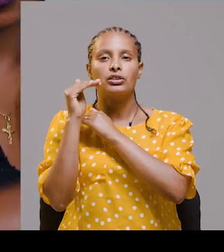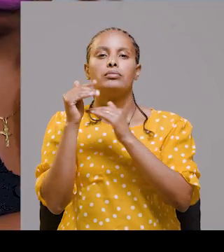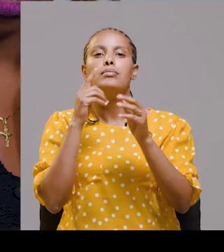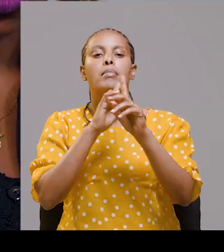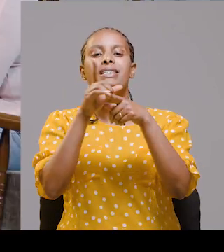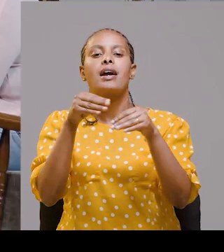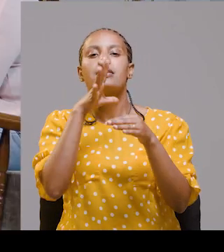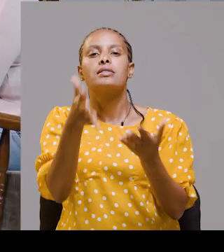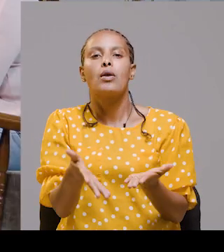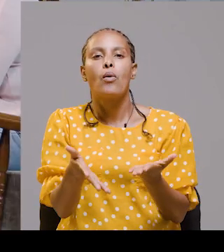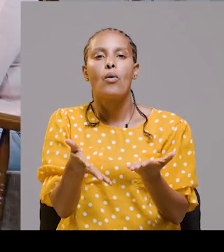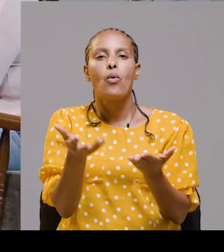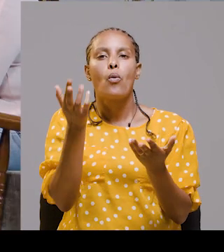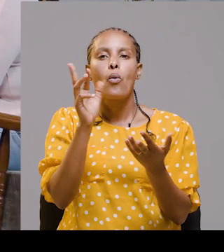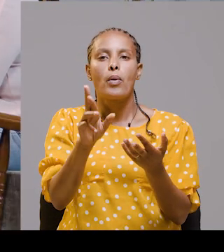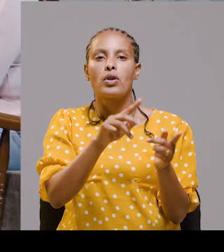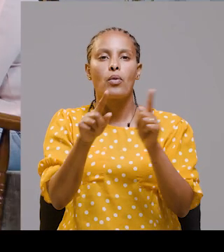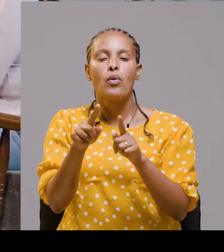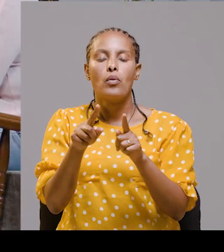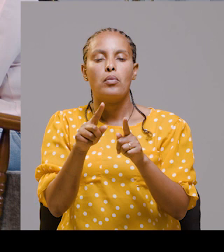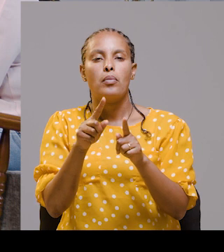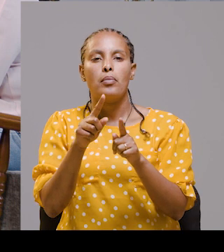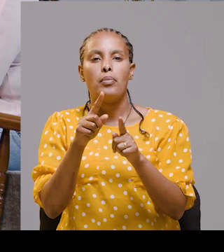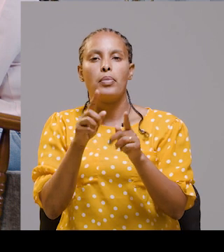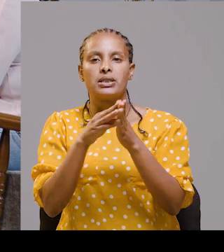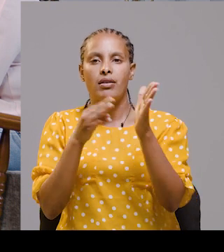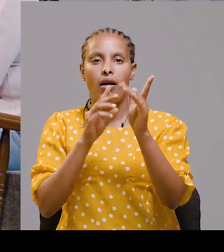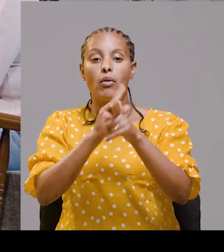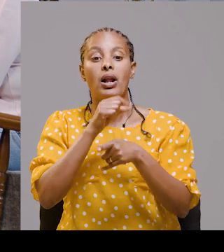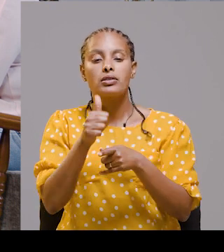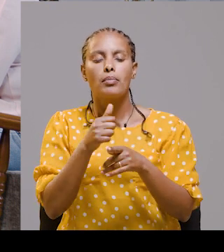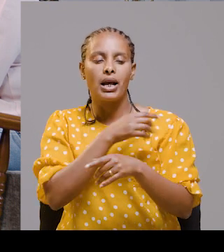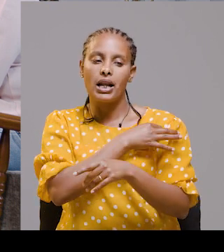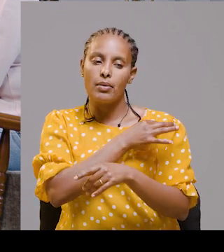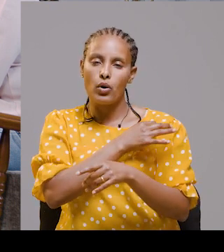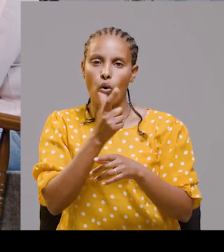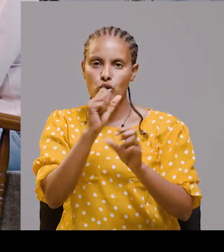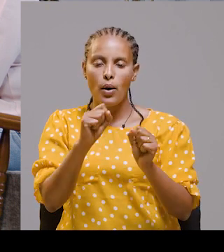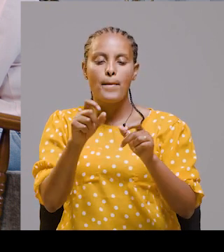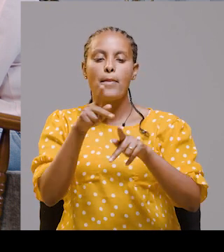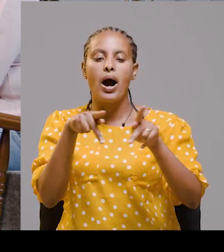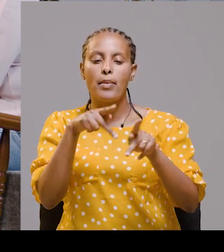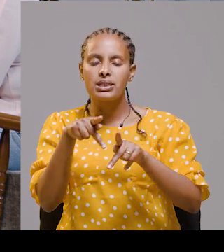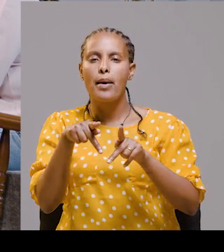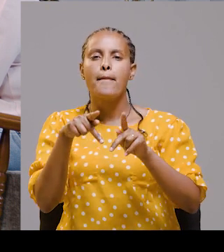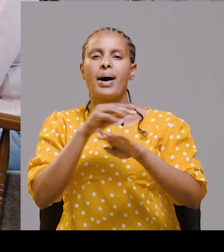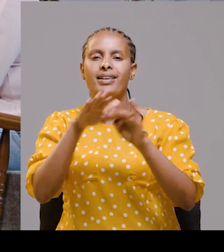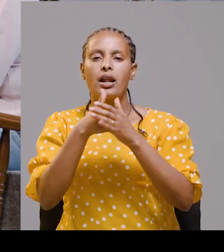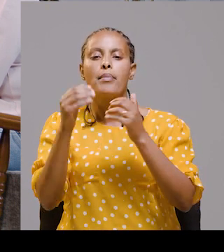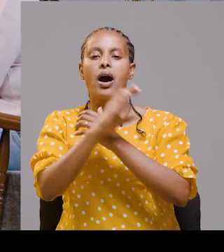ምላሽ ካልሰጠ ነው ኦሬዲ እንትን ካላለው በግልም ይሁን እንዲሁም ደግሞ በማህበረሰብም በሀገር